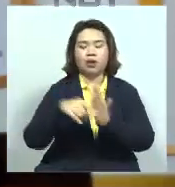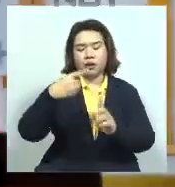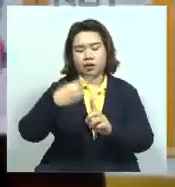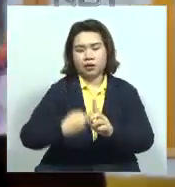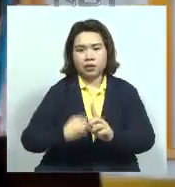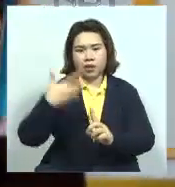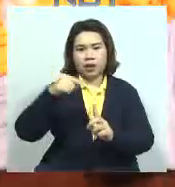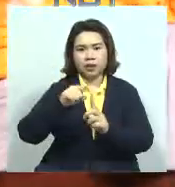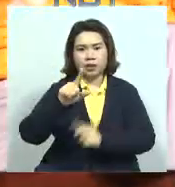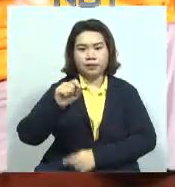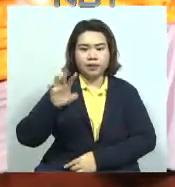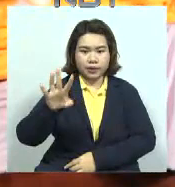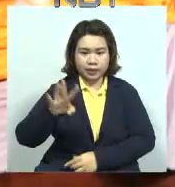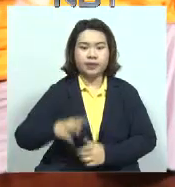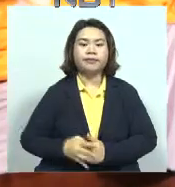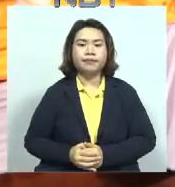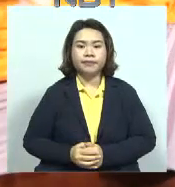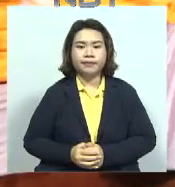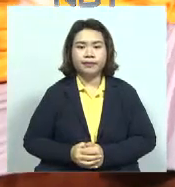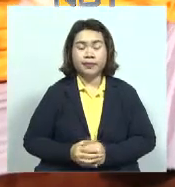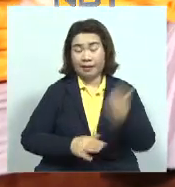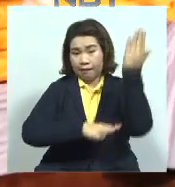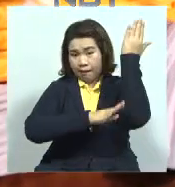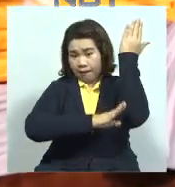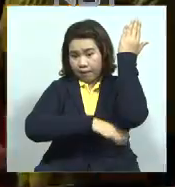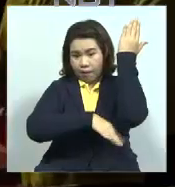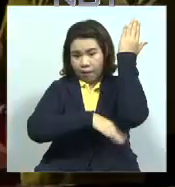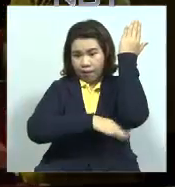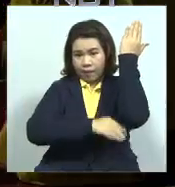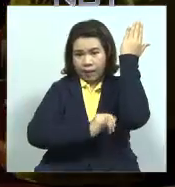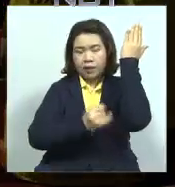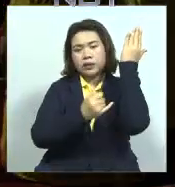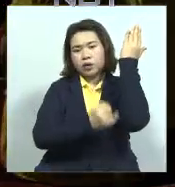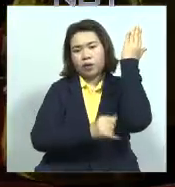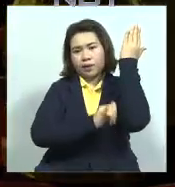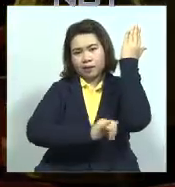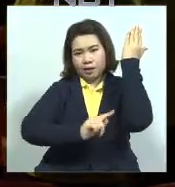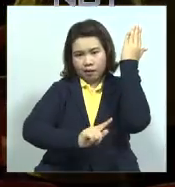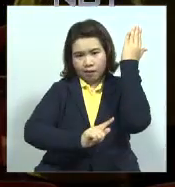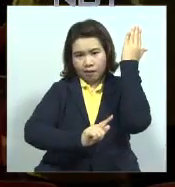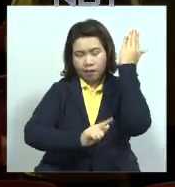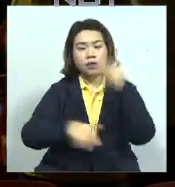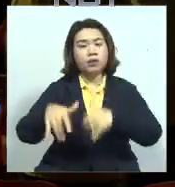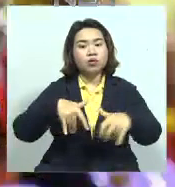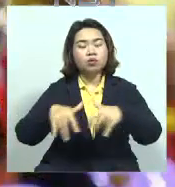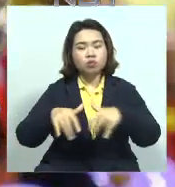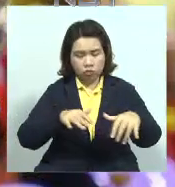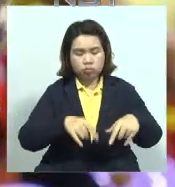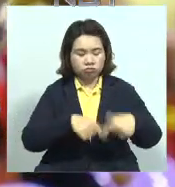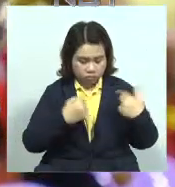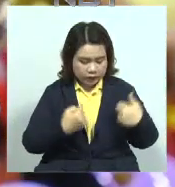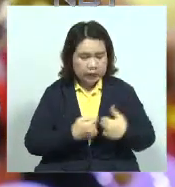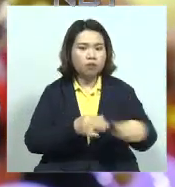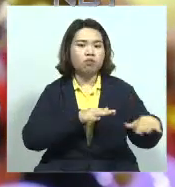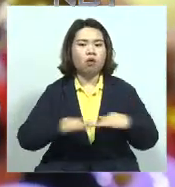24พฤษภาคม และใต้สุดเขตแดนสยามนะครับจังหวัดยะลาครับประชาชนก็พร้อมใจกันสว